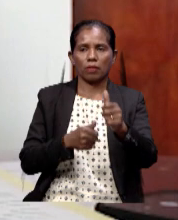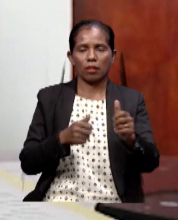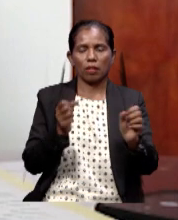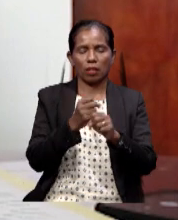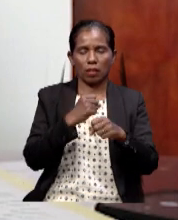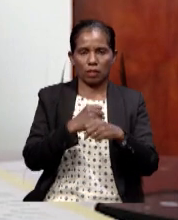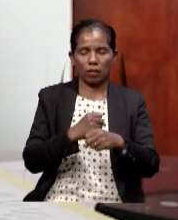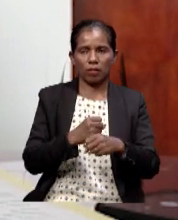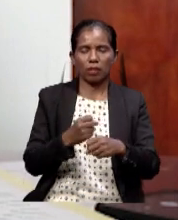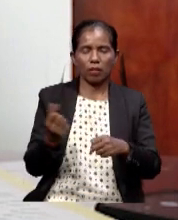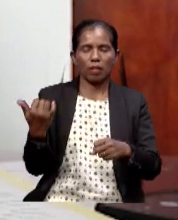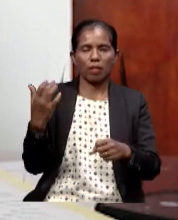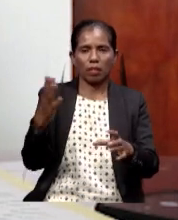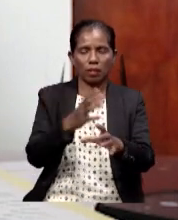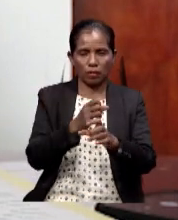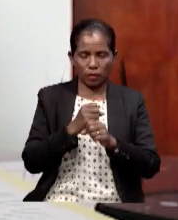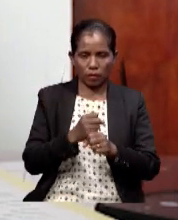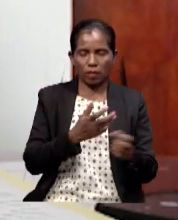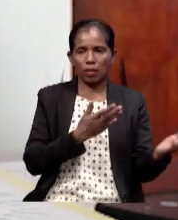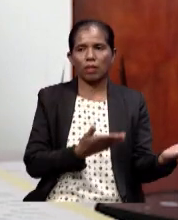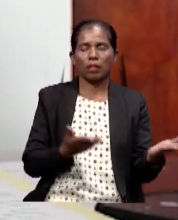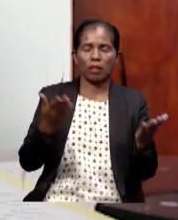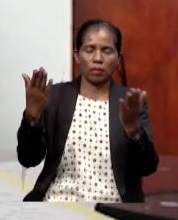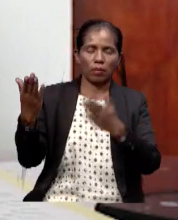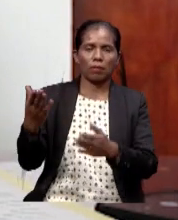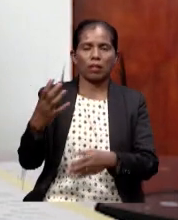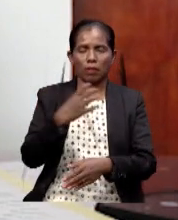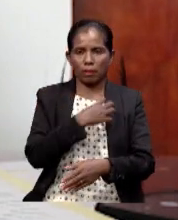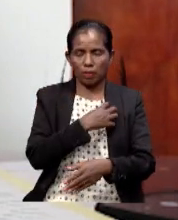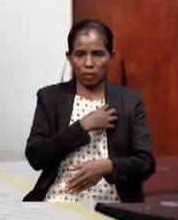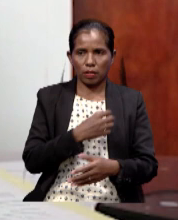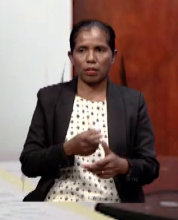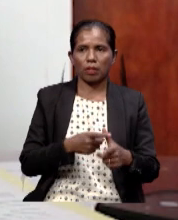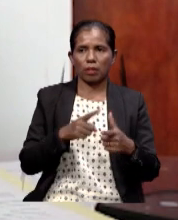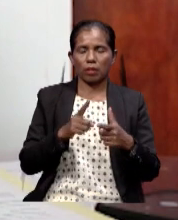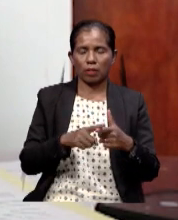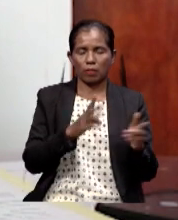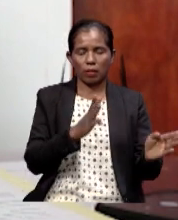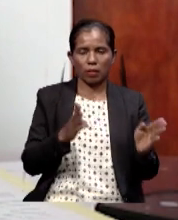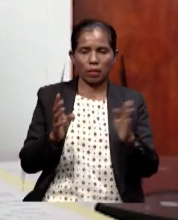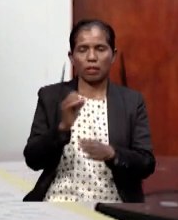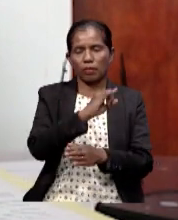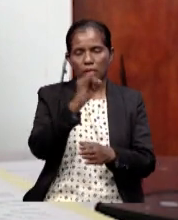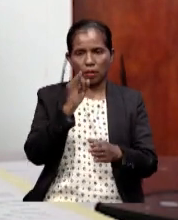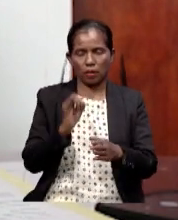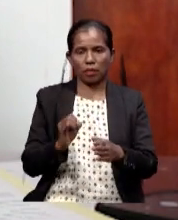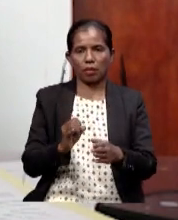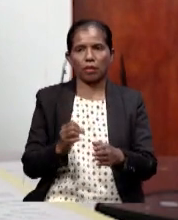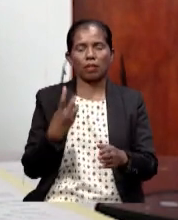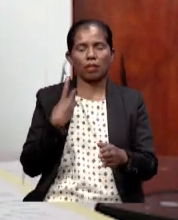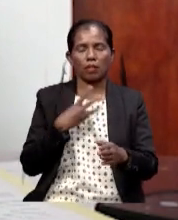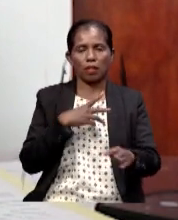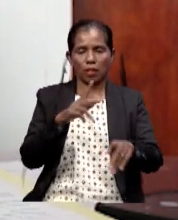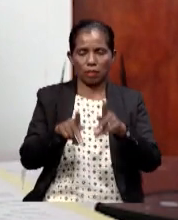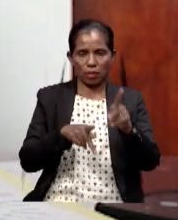ho ida nita prende keres ita lur maya komando sir lur maya komando halo keres proses investigasaun no identifikasaun ba ita nia suspeitu